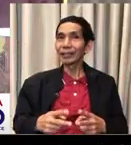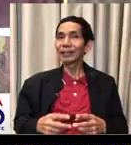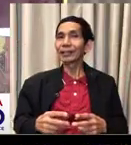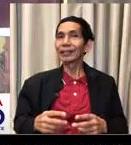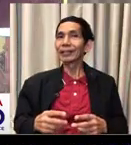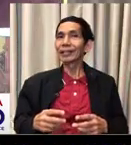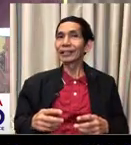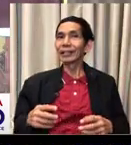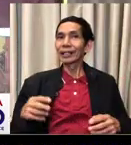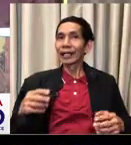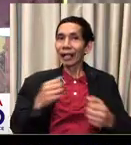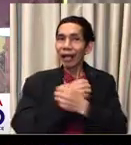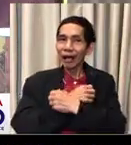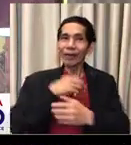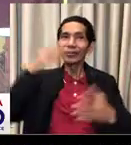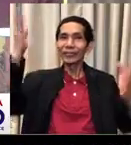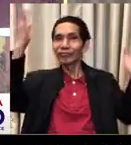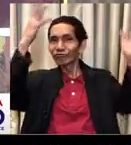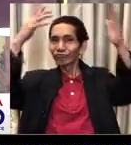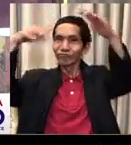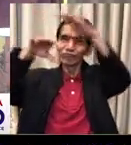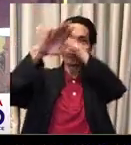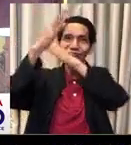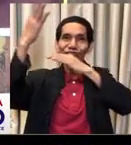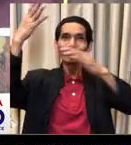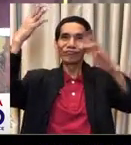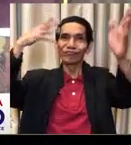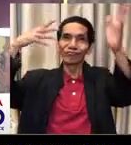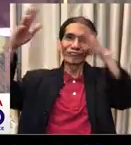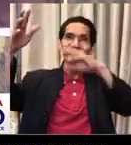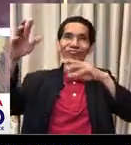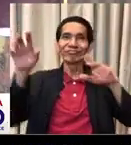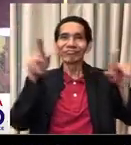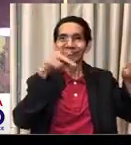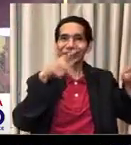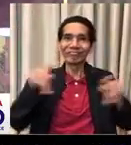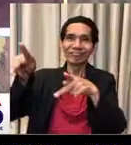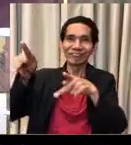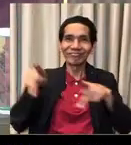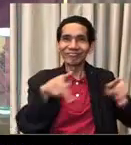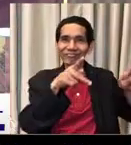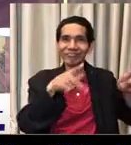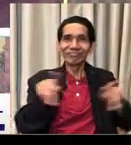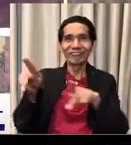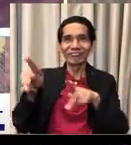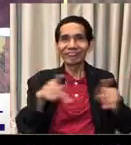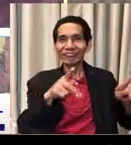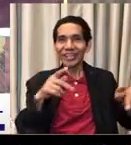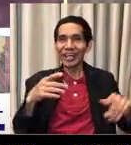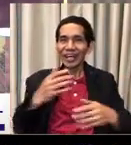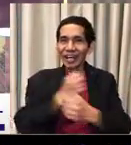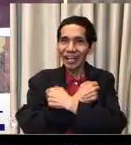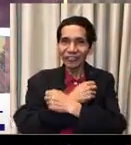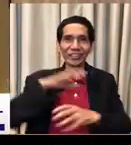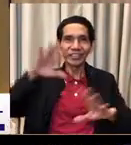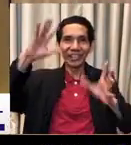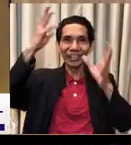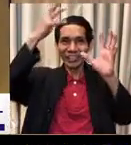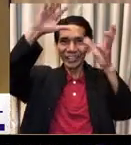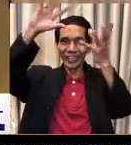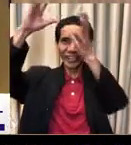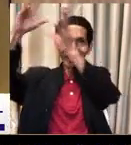air. Love is in the air. Ba? Ten ten ten ten ten ten. Love is in the air.